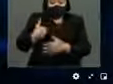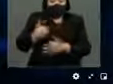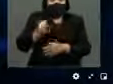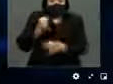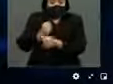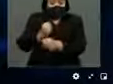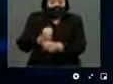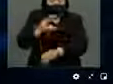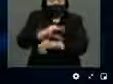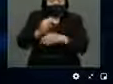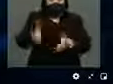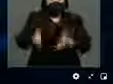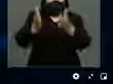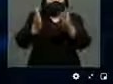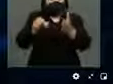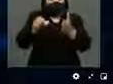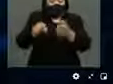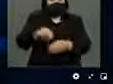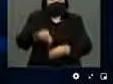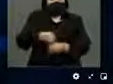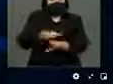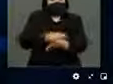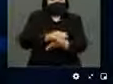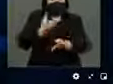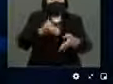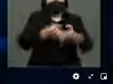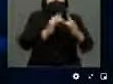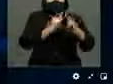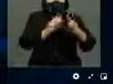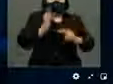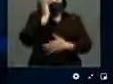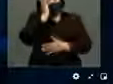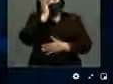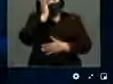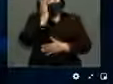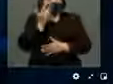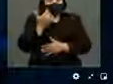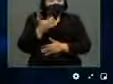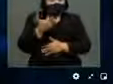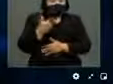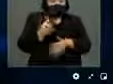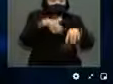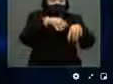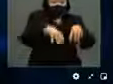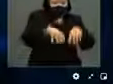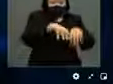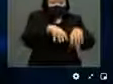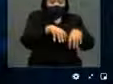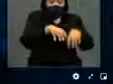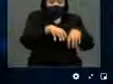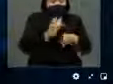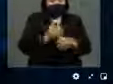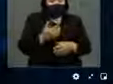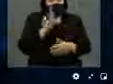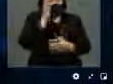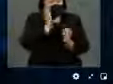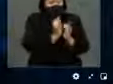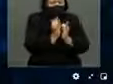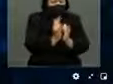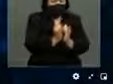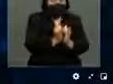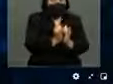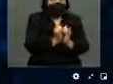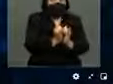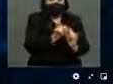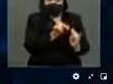ที่ยังไม่แล้วเสร็จก็เลยมีแคมป์คนงานเกิดขึ้นแล้วก็วางกันเรียงกันเต็มไปหมดนะครับซึ่งเขาก็อยู่กันอย่างแออัดตรงนั้นไม่